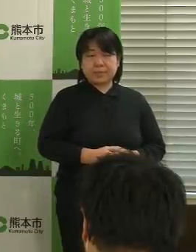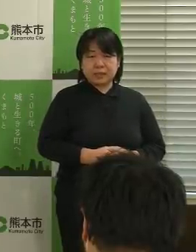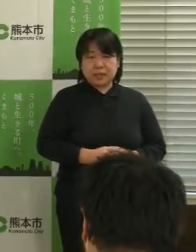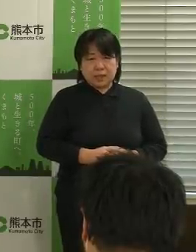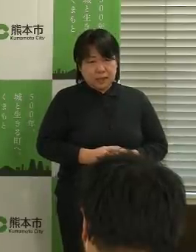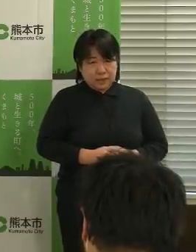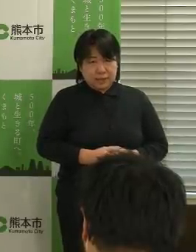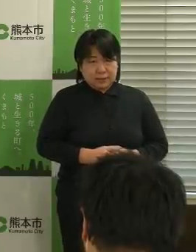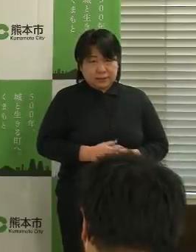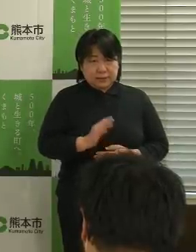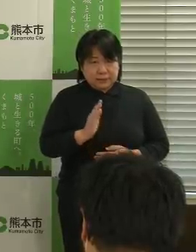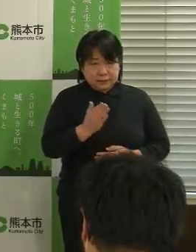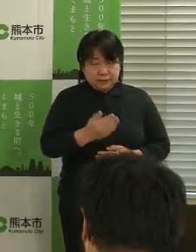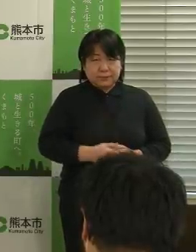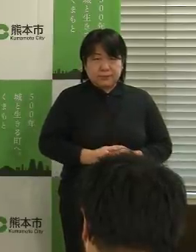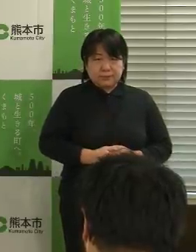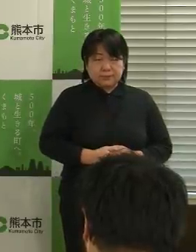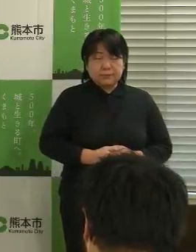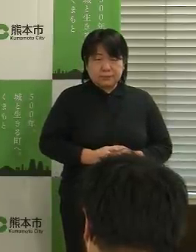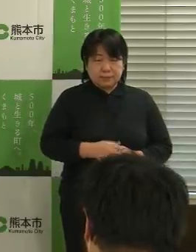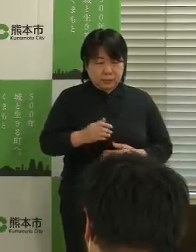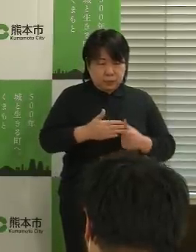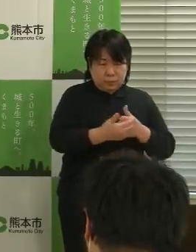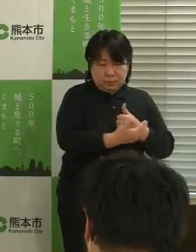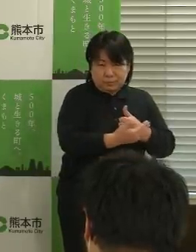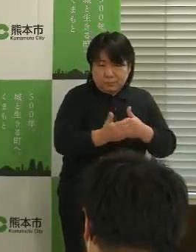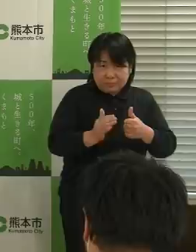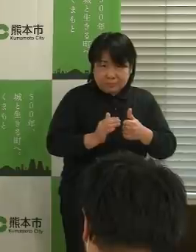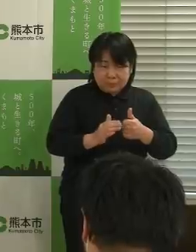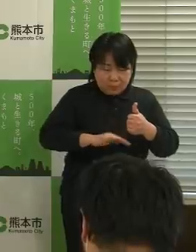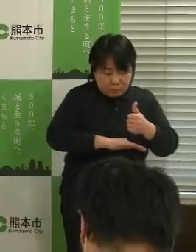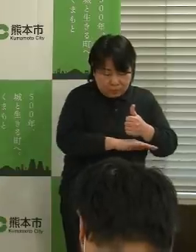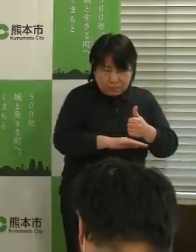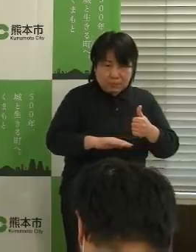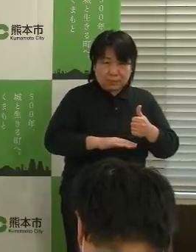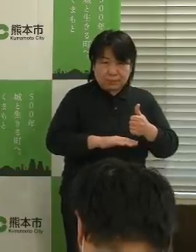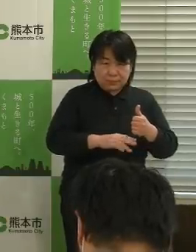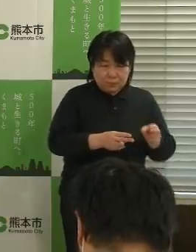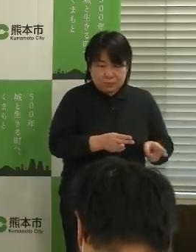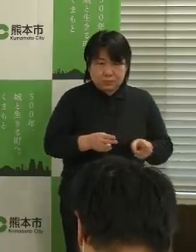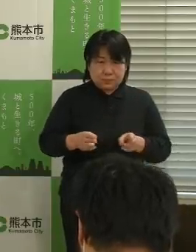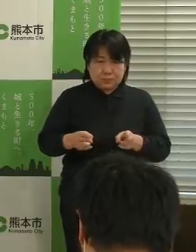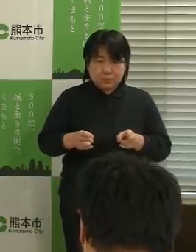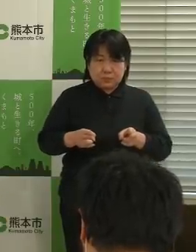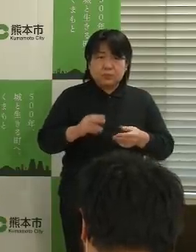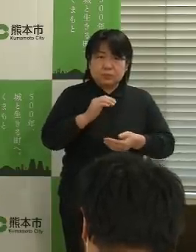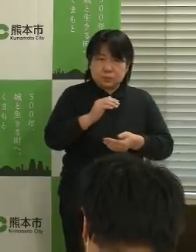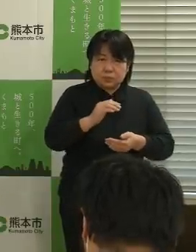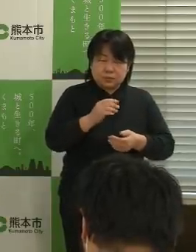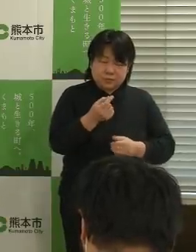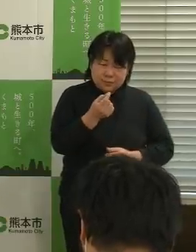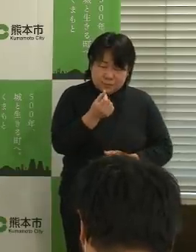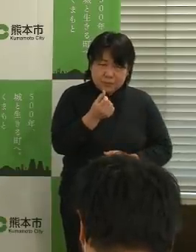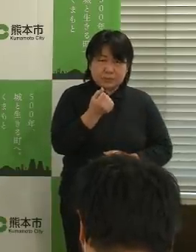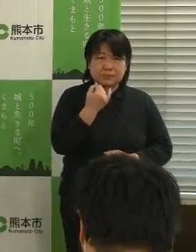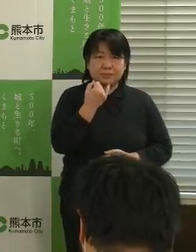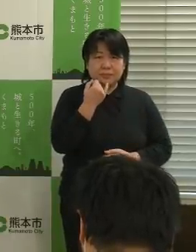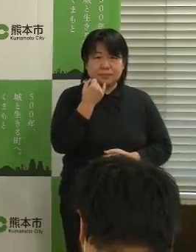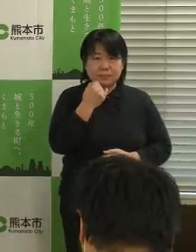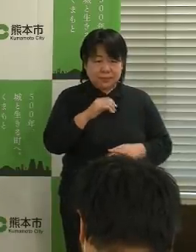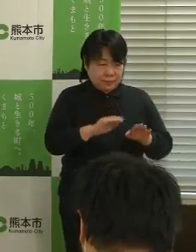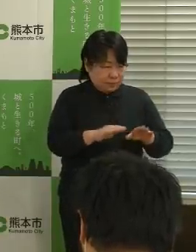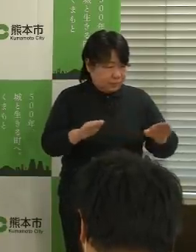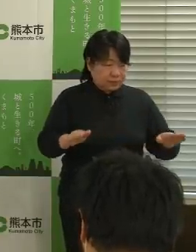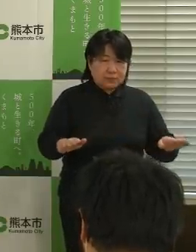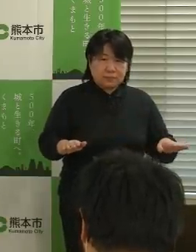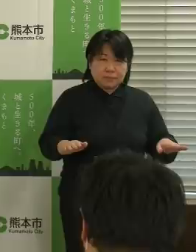少なくともやはり、こうした環境を整えていくことでですね、この少しでもですねお子さんた